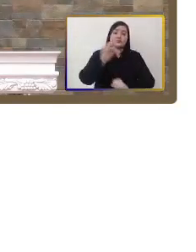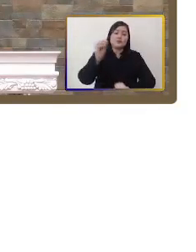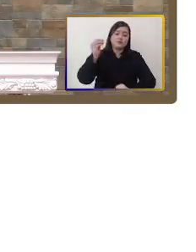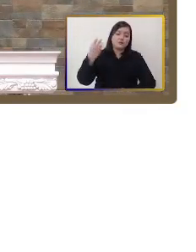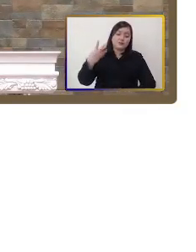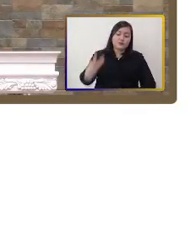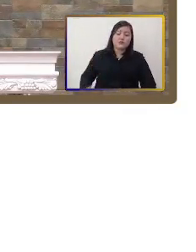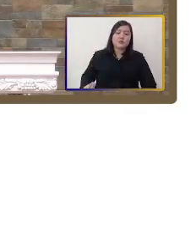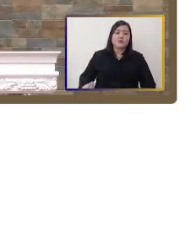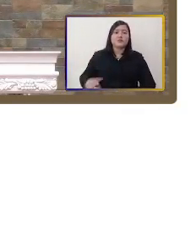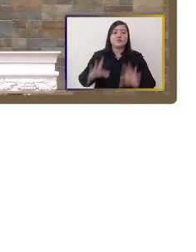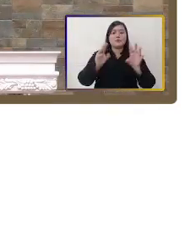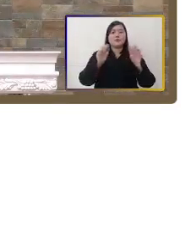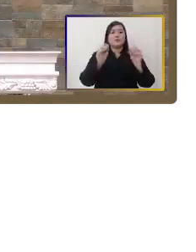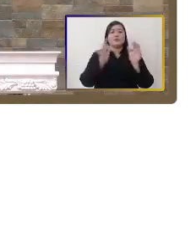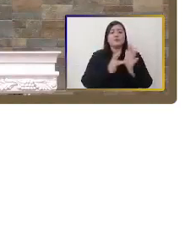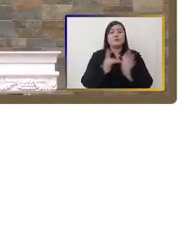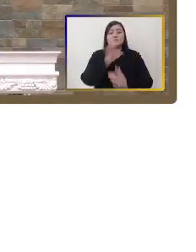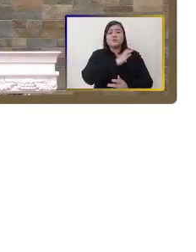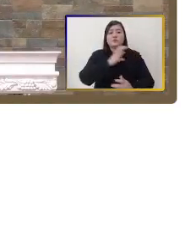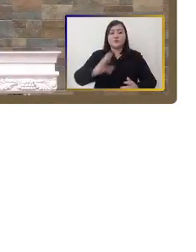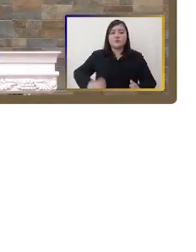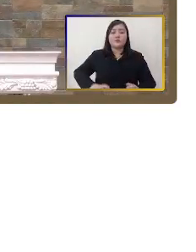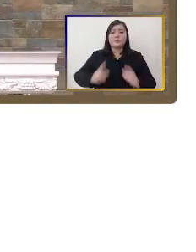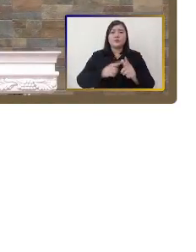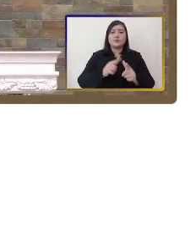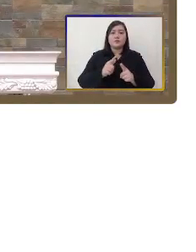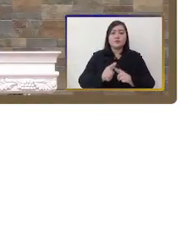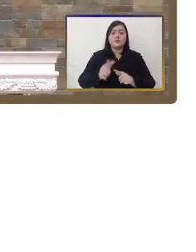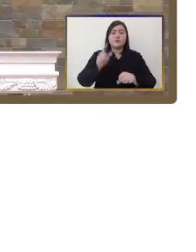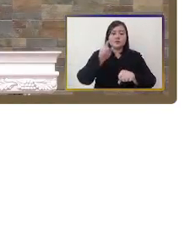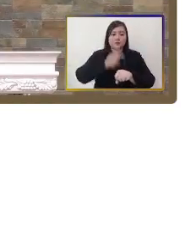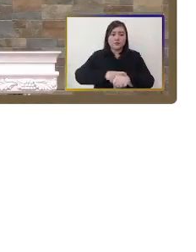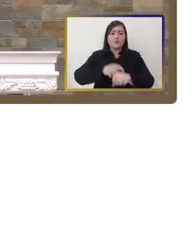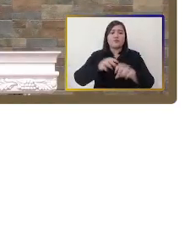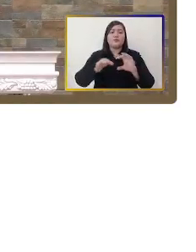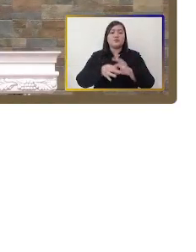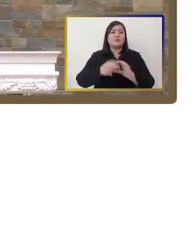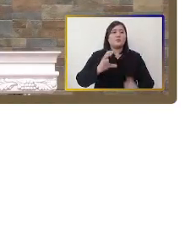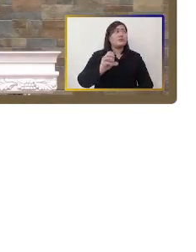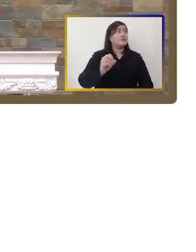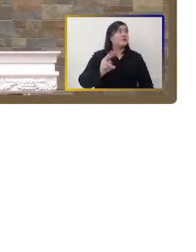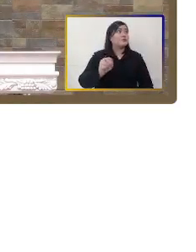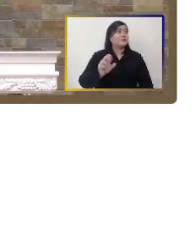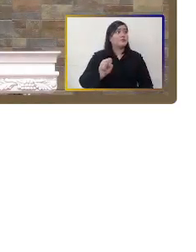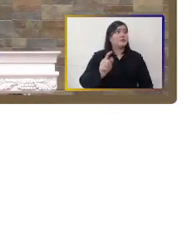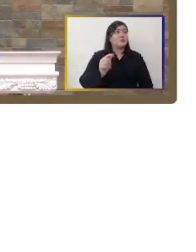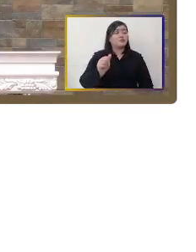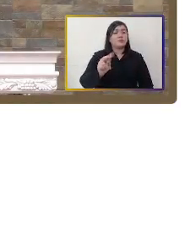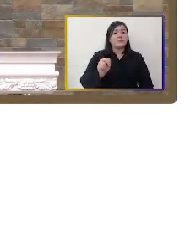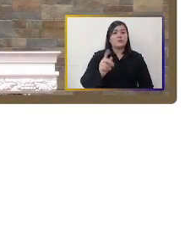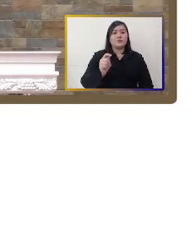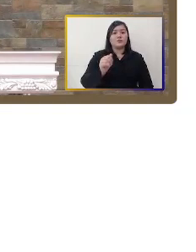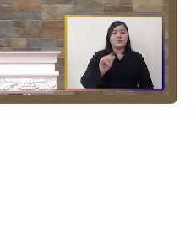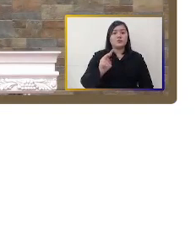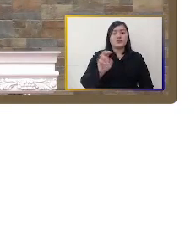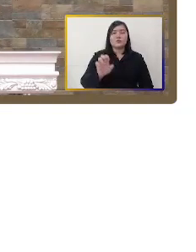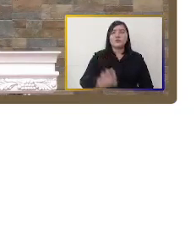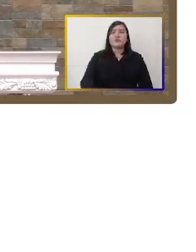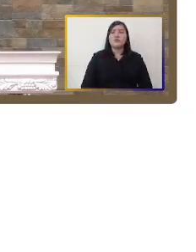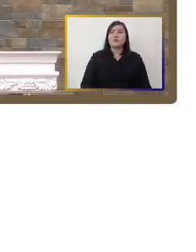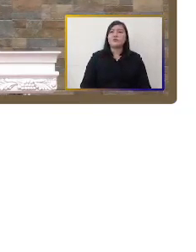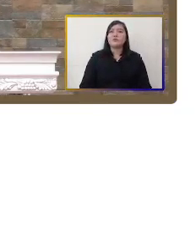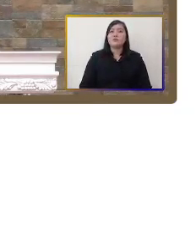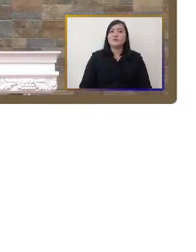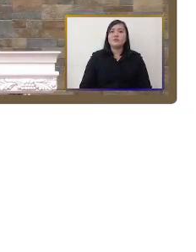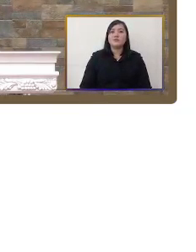Hesus Kristo, lumakas po yun nung panahon ni Constantine. You see? hanggang sa mga kapatid, na nung ginawa